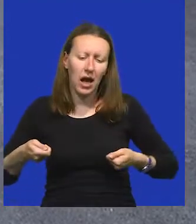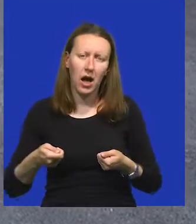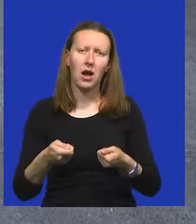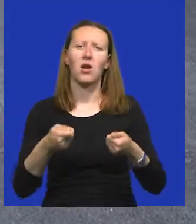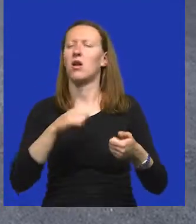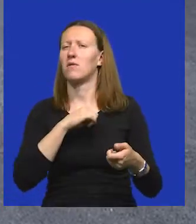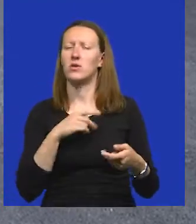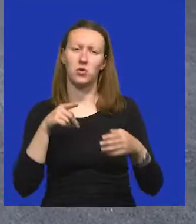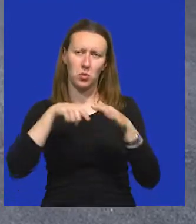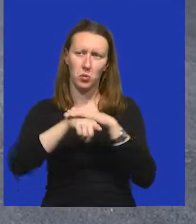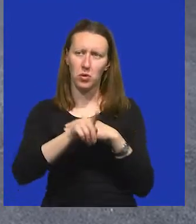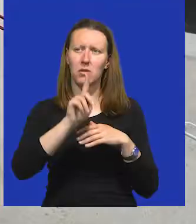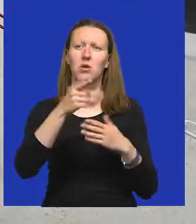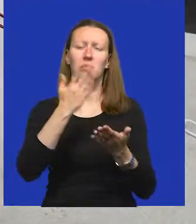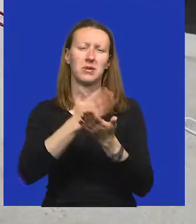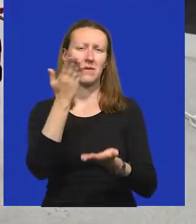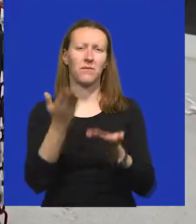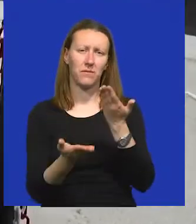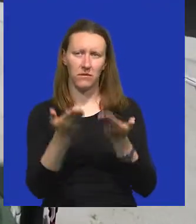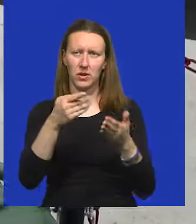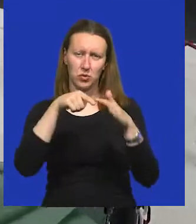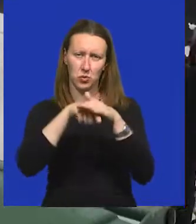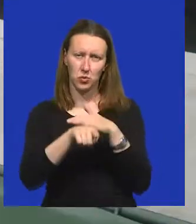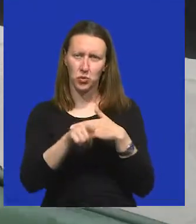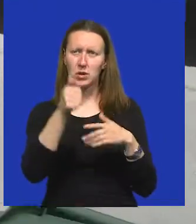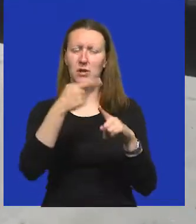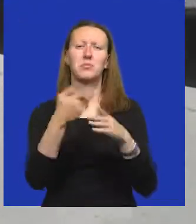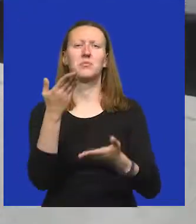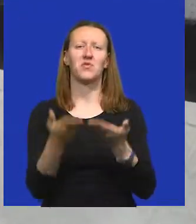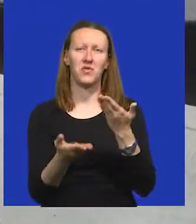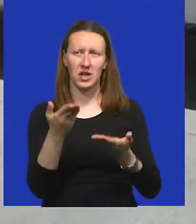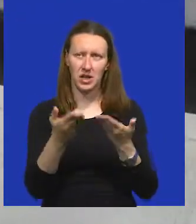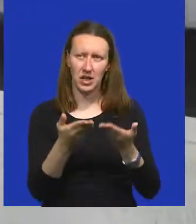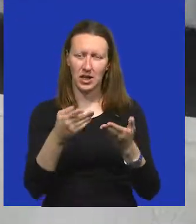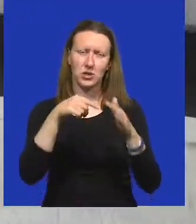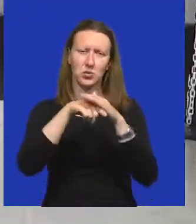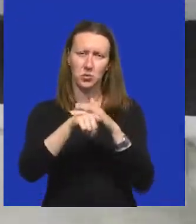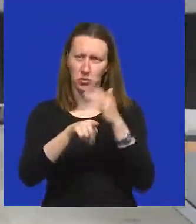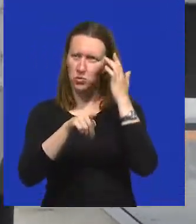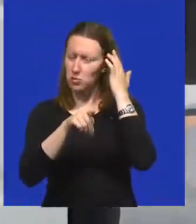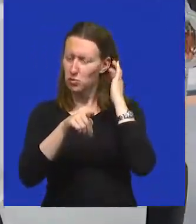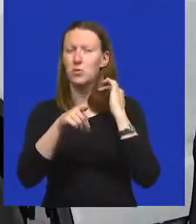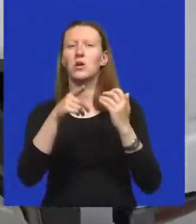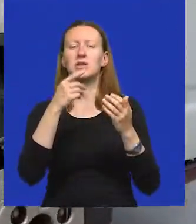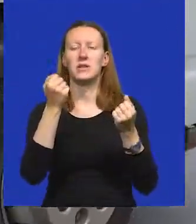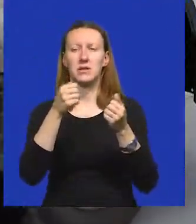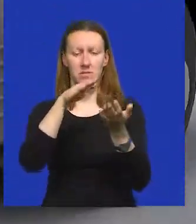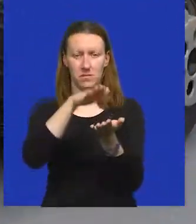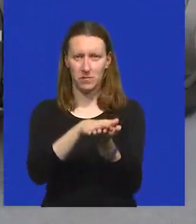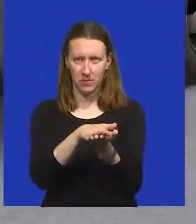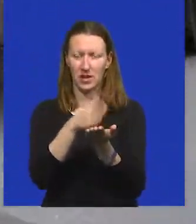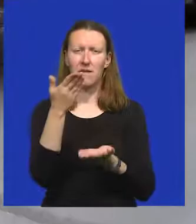carriola o con qualsiasi cosa entrano, devono essere pesati all'entrata. Una volta pesato il materiale in entrata con il